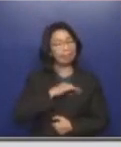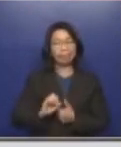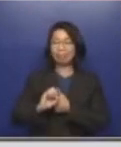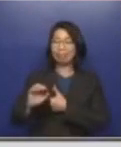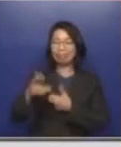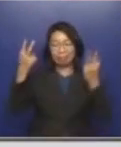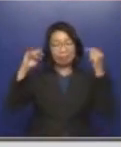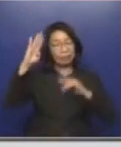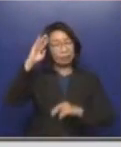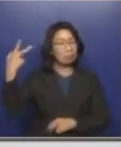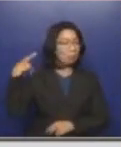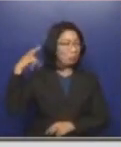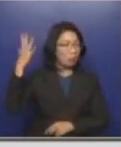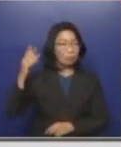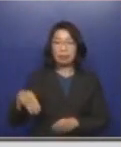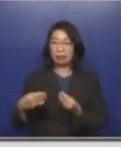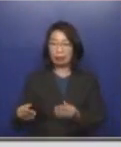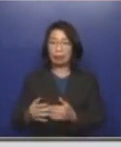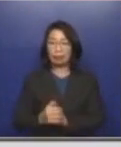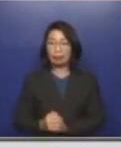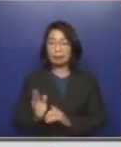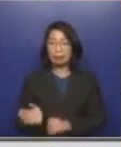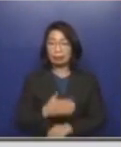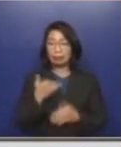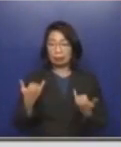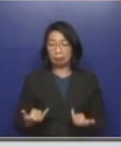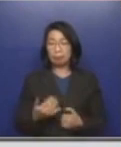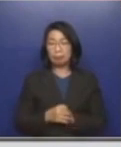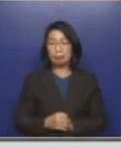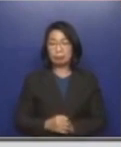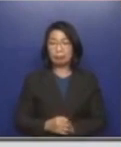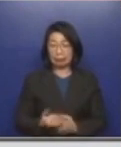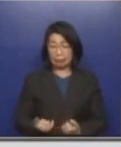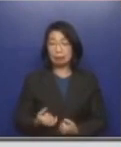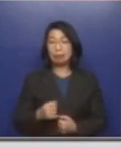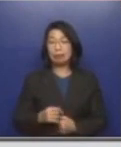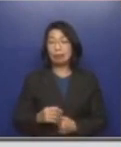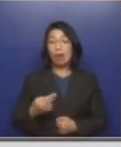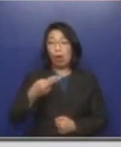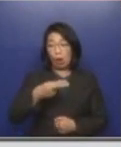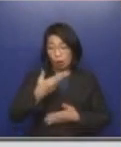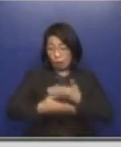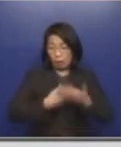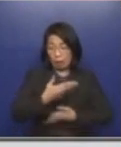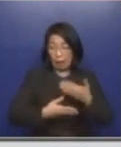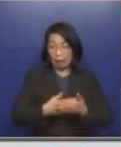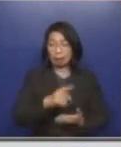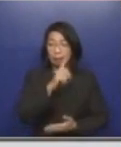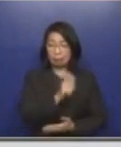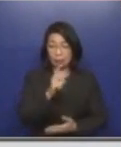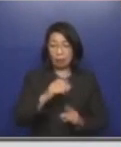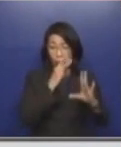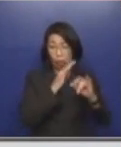านครับเสียหายวันหนึ่งเขาประเมินจากหอการค้าระยองนะครับวันละ200ล้